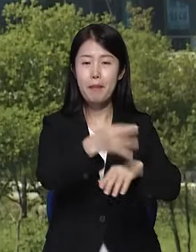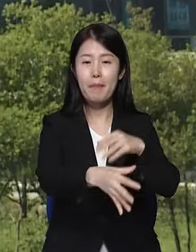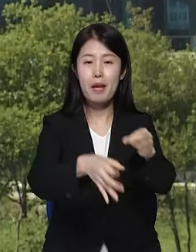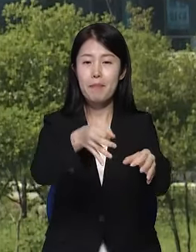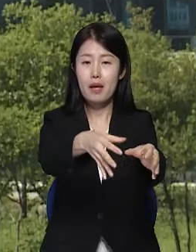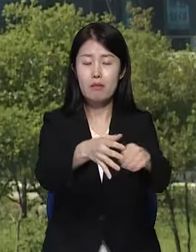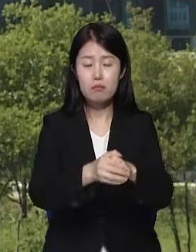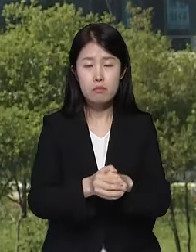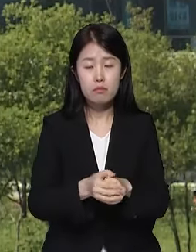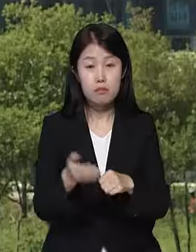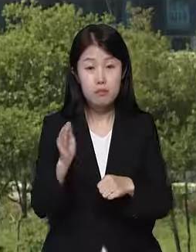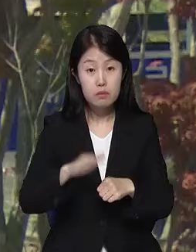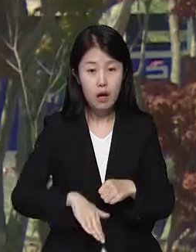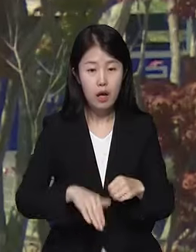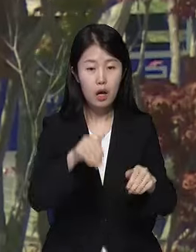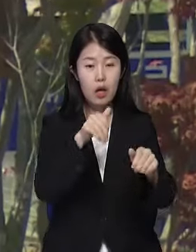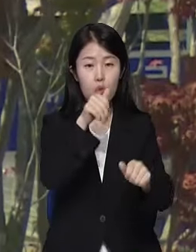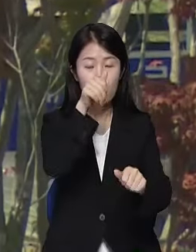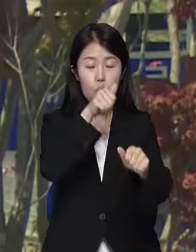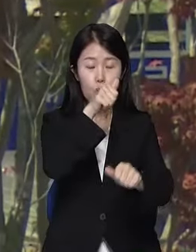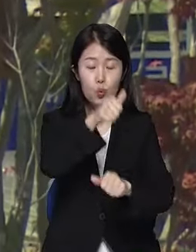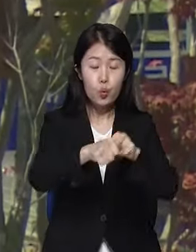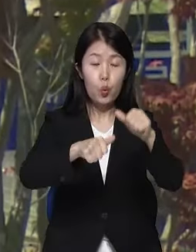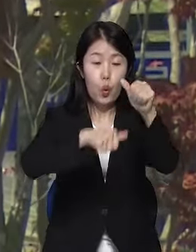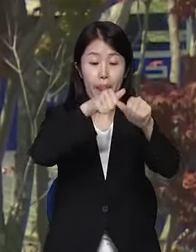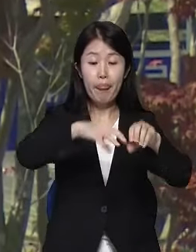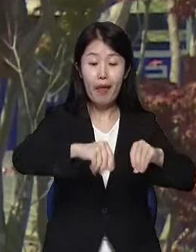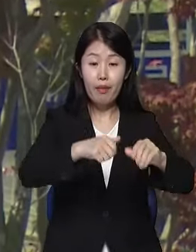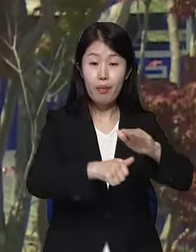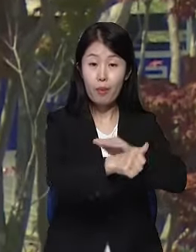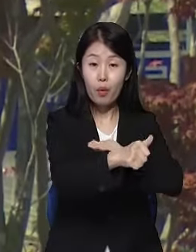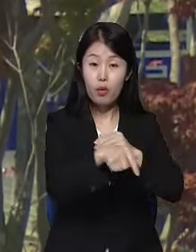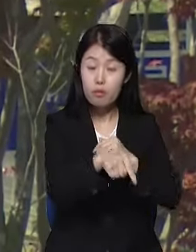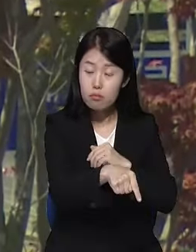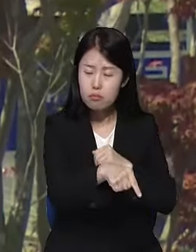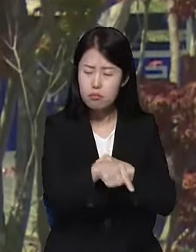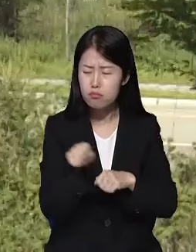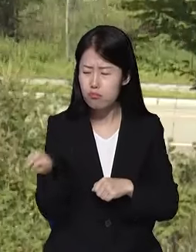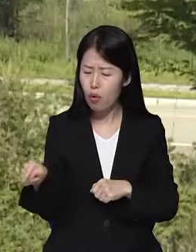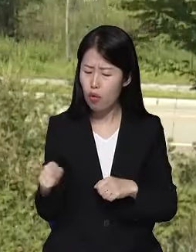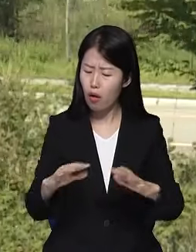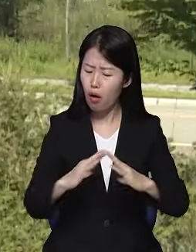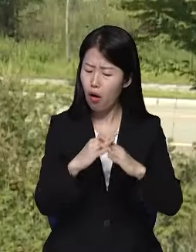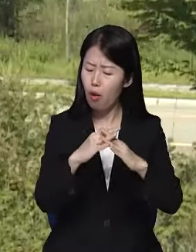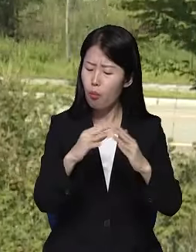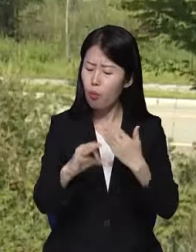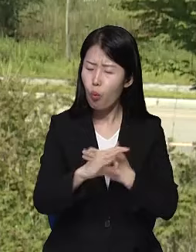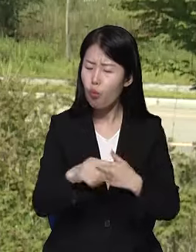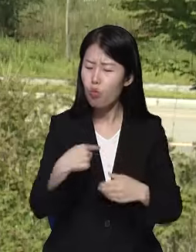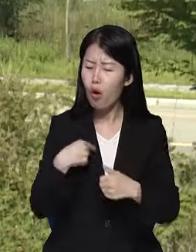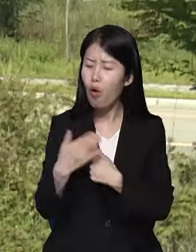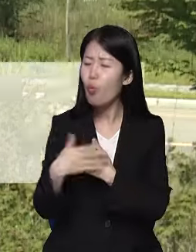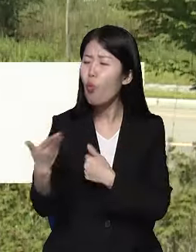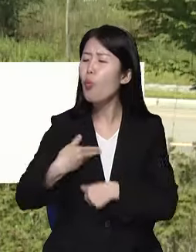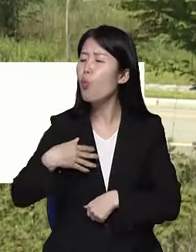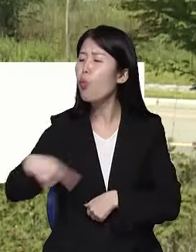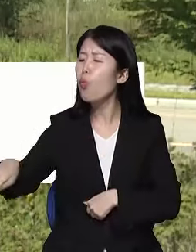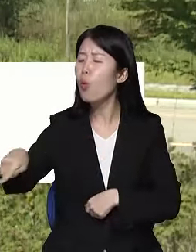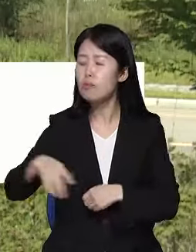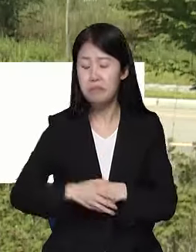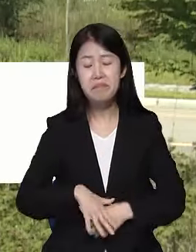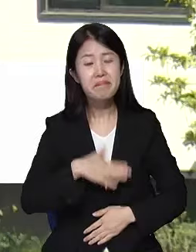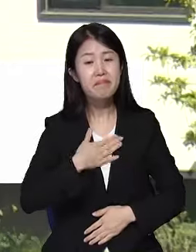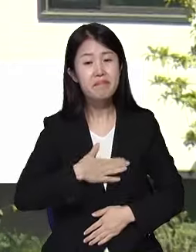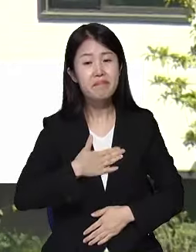과정에서 한문중땅 대표 B씨는 개발 후 원주민들에게 주는 혜택이 없다고 반발했고 A건설회사 측은